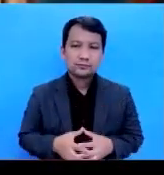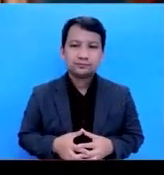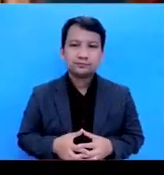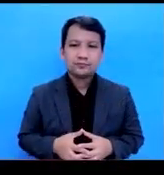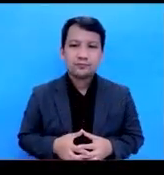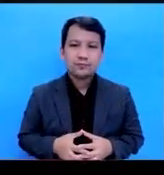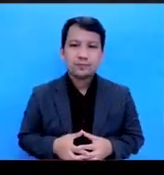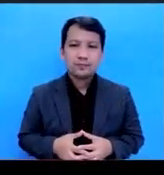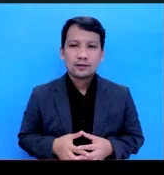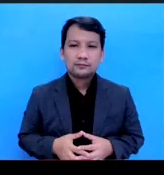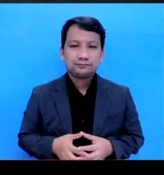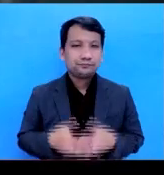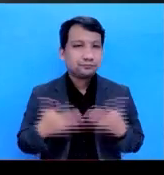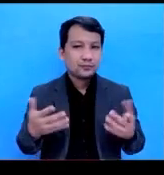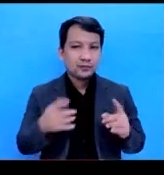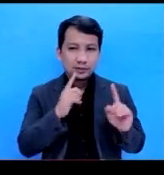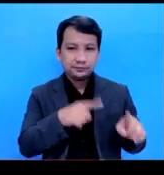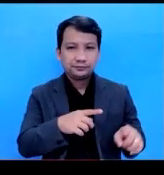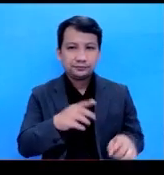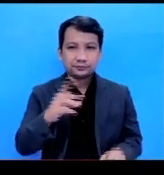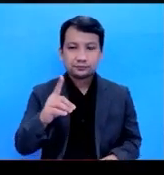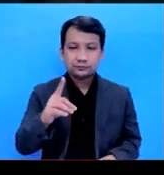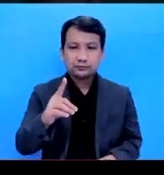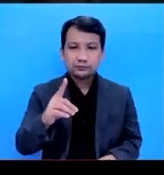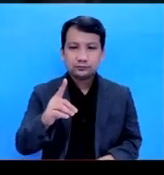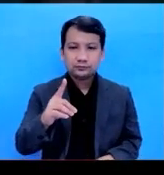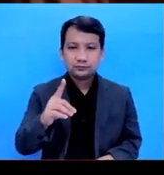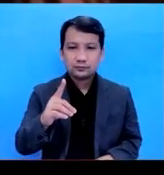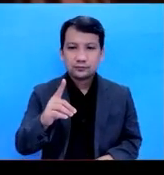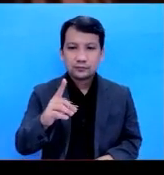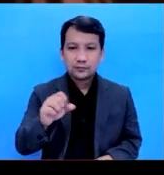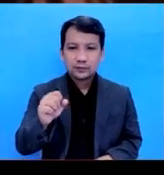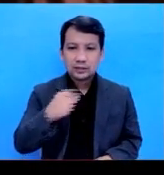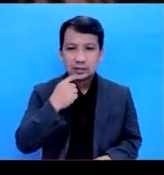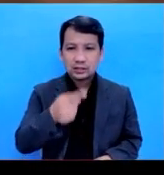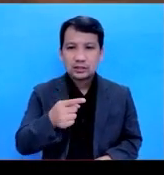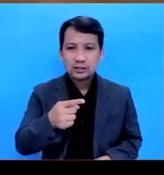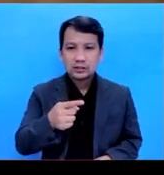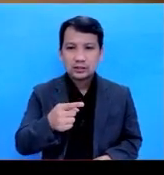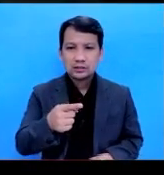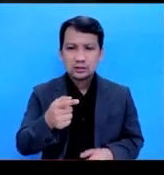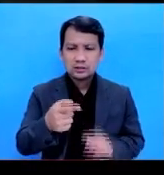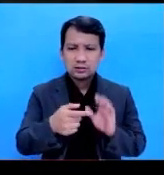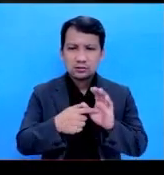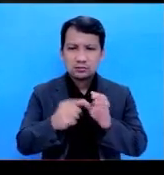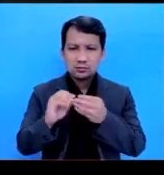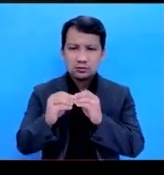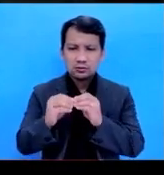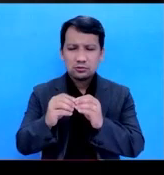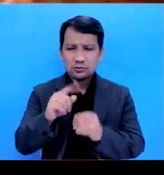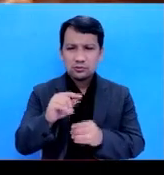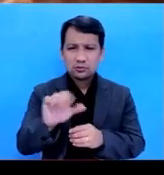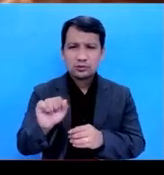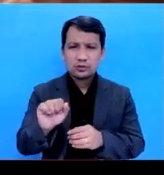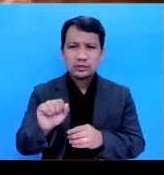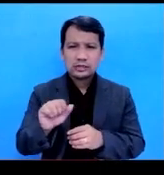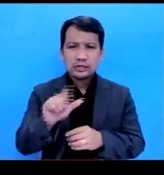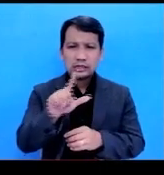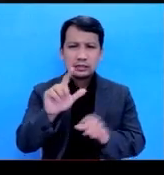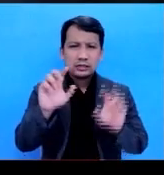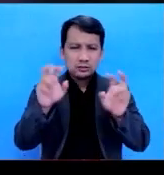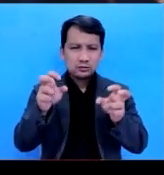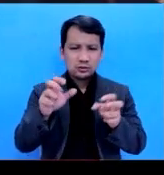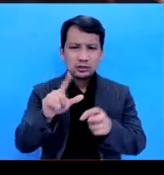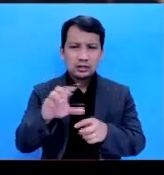Samantala, wala namang balak ang Disney na i-cut ang lesbian kissing scene sa Toy Story prequel na Lightyear. Yan ang sabi ng